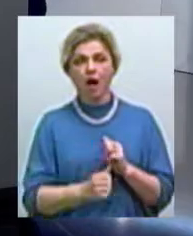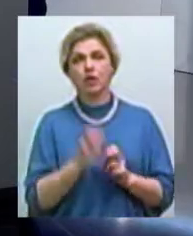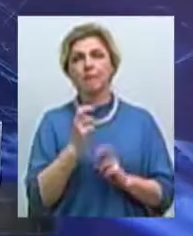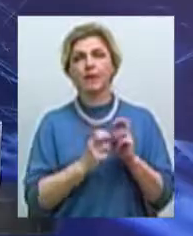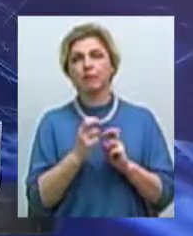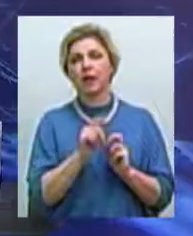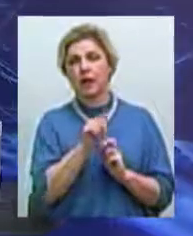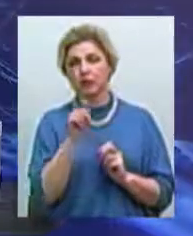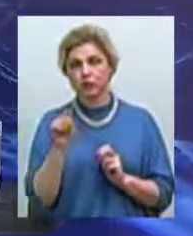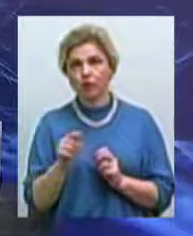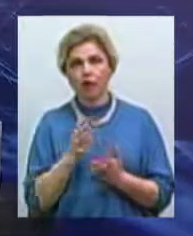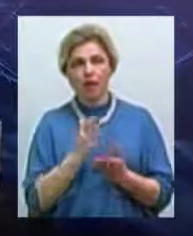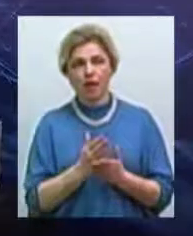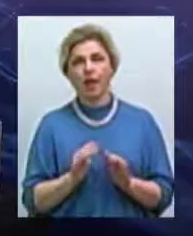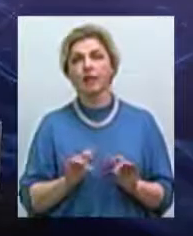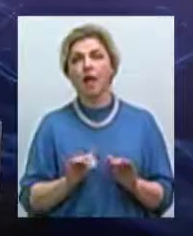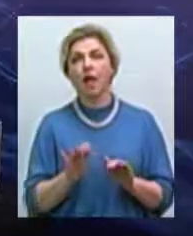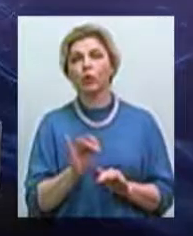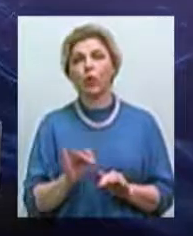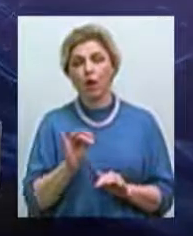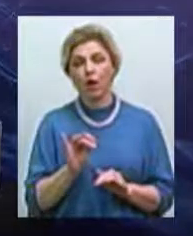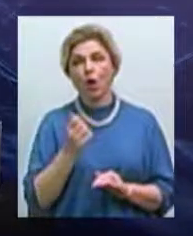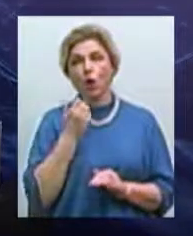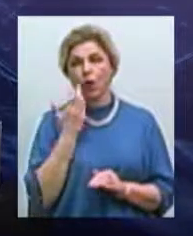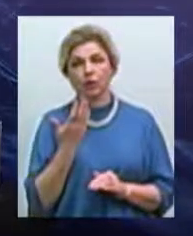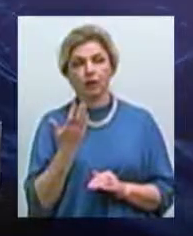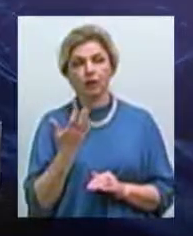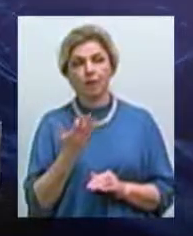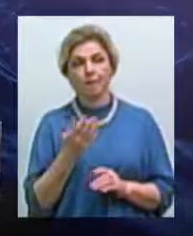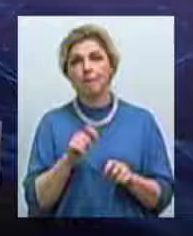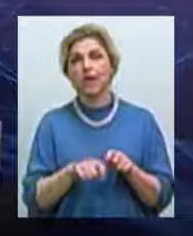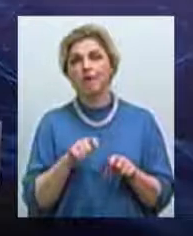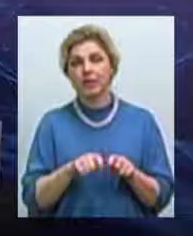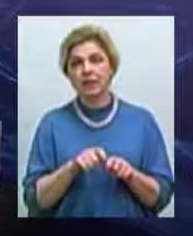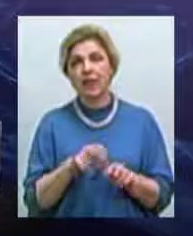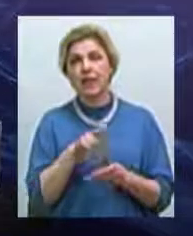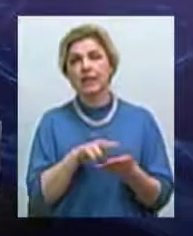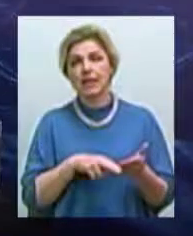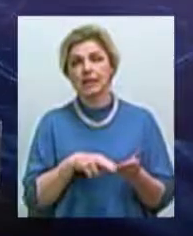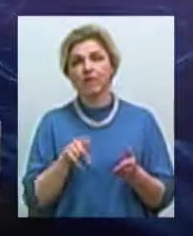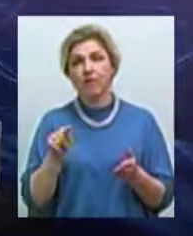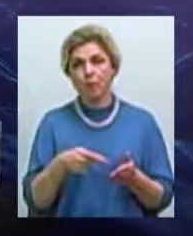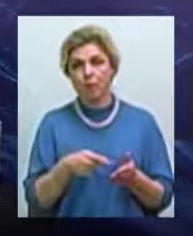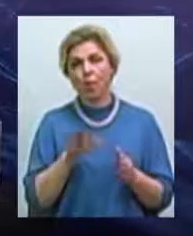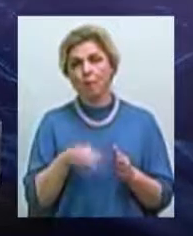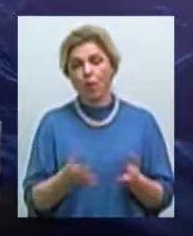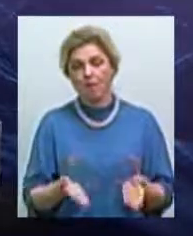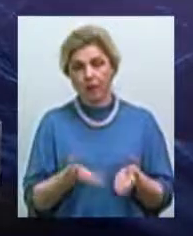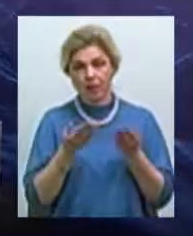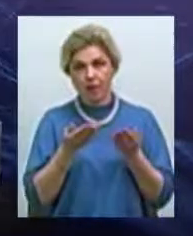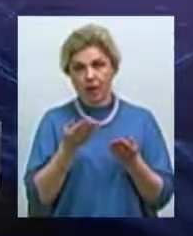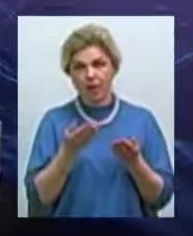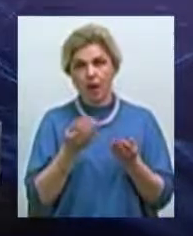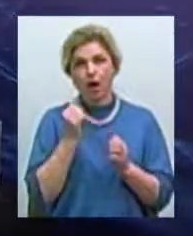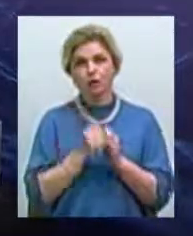є діло. Да? І ми, коли при перевірці ліцензійних вимог, ми потім це піднімаємо,